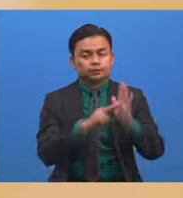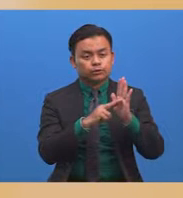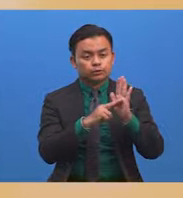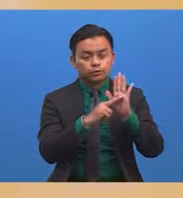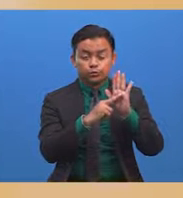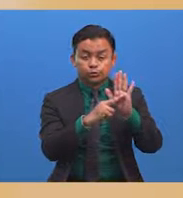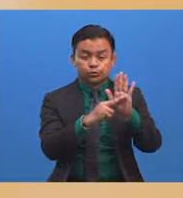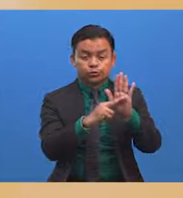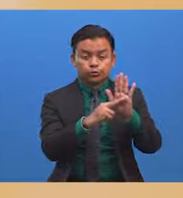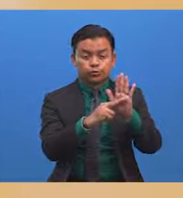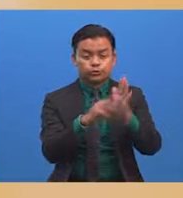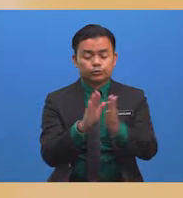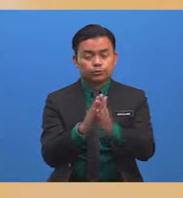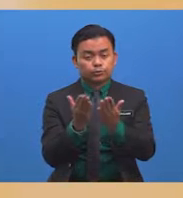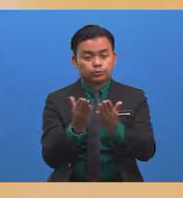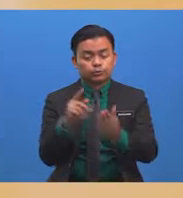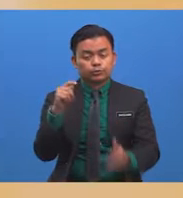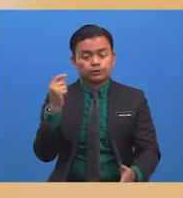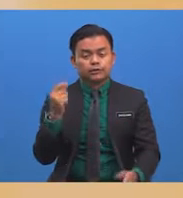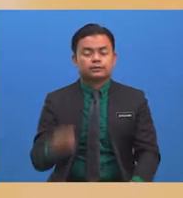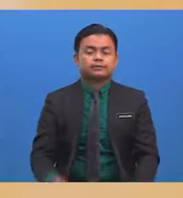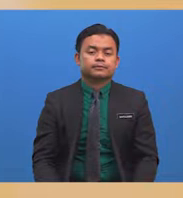surat 95. Di situ